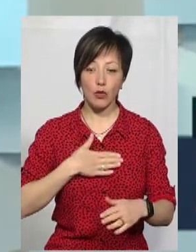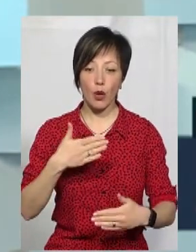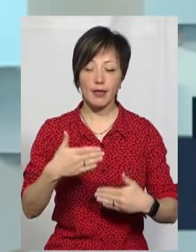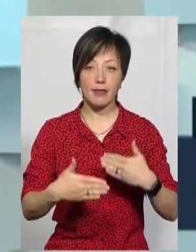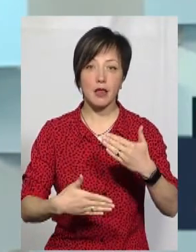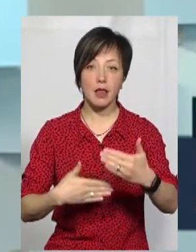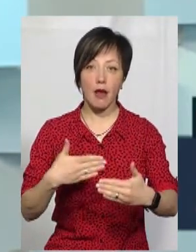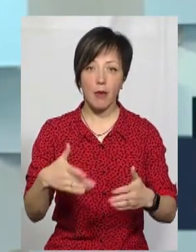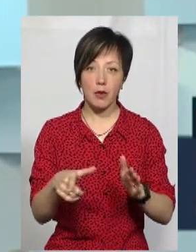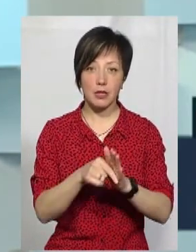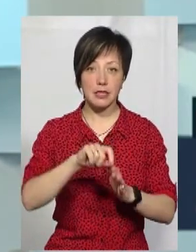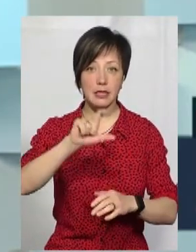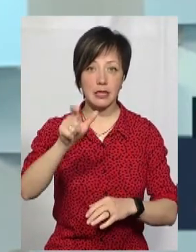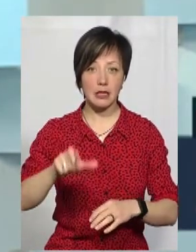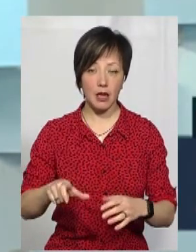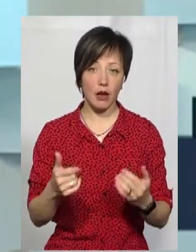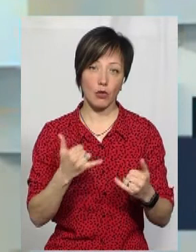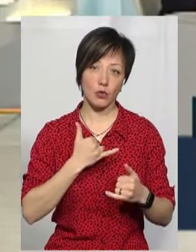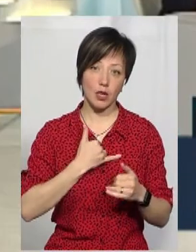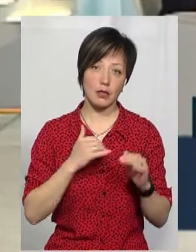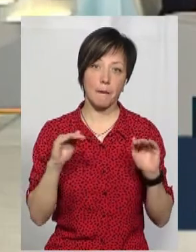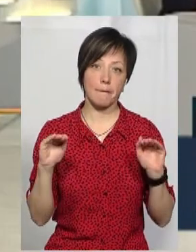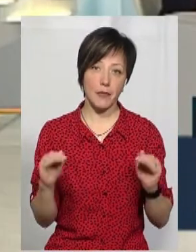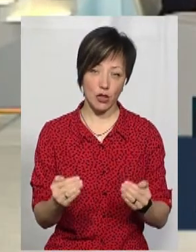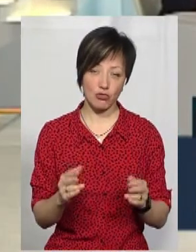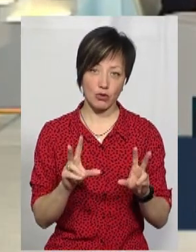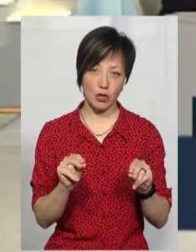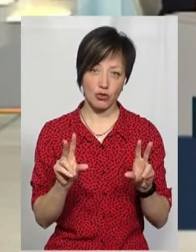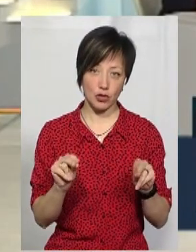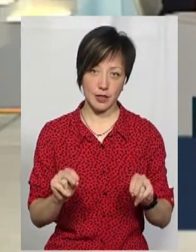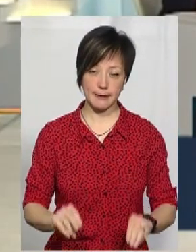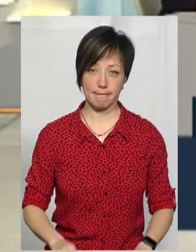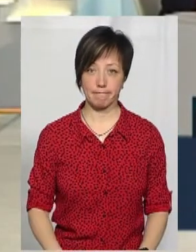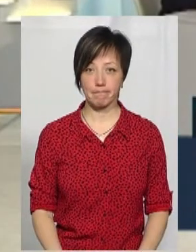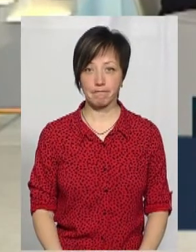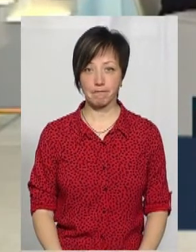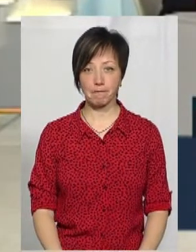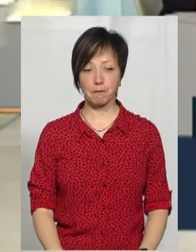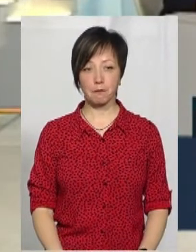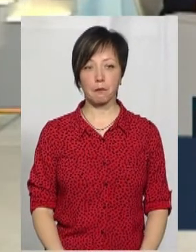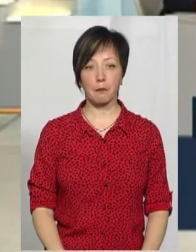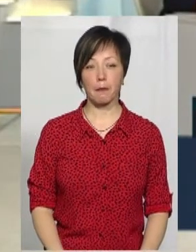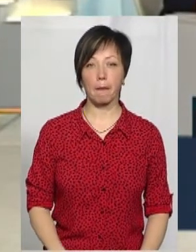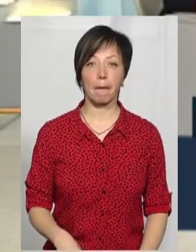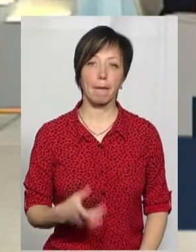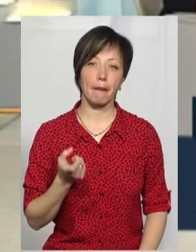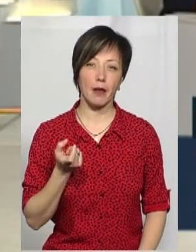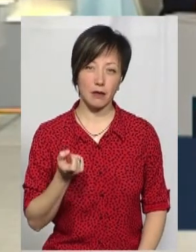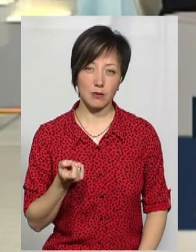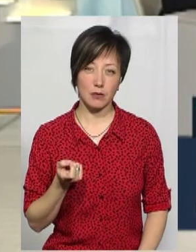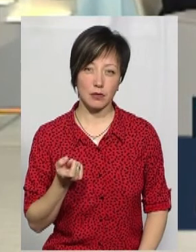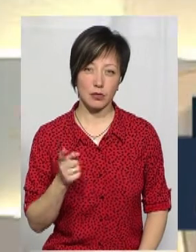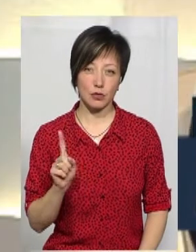Італією, то, на щастя, в нас вона значно менша. Знову ж таки, щоб трошечки